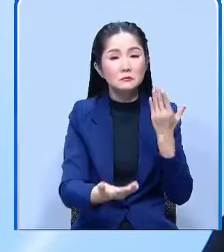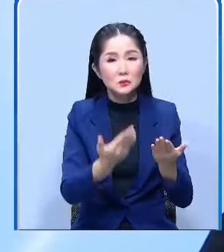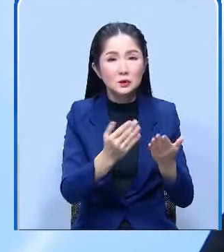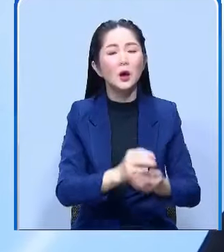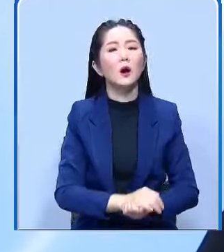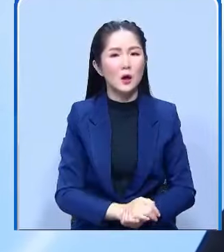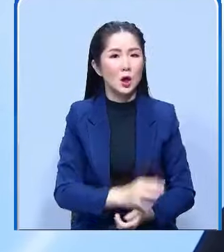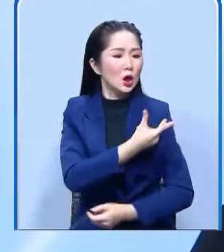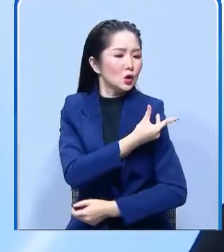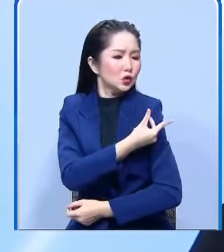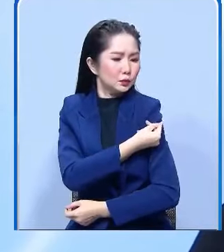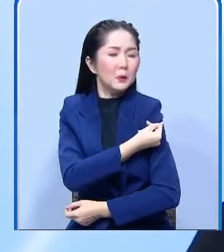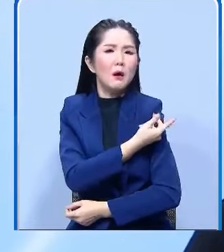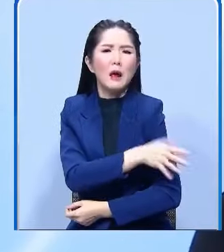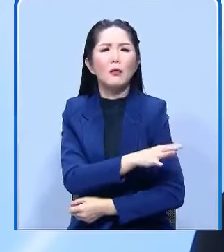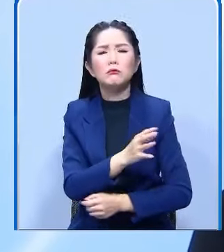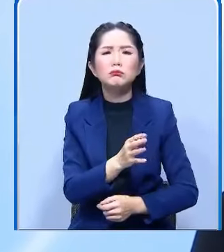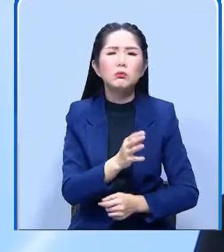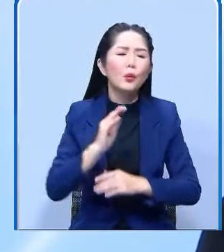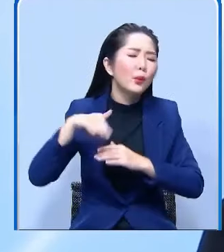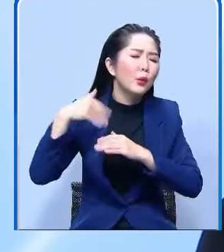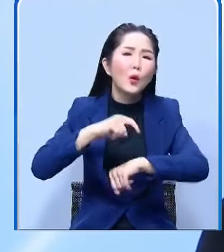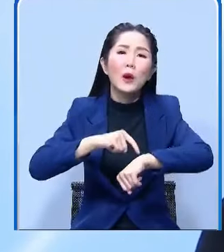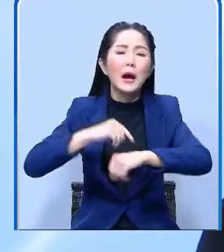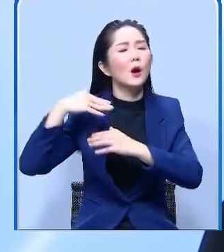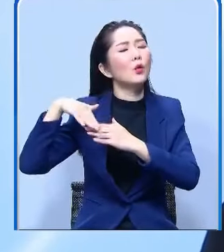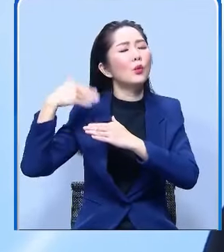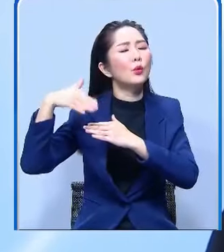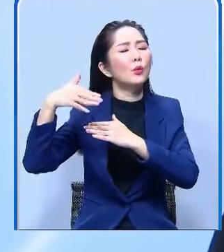กระตุ้นเนี่ยน้อยกว่าประเทศอื่นๆในเ